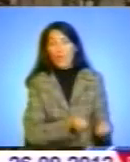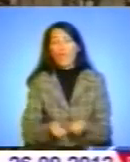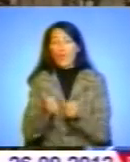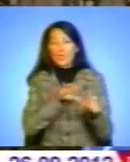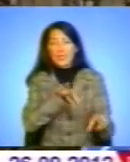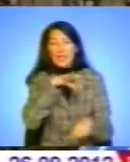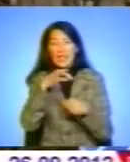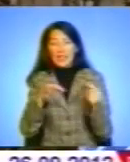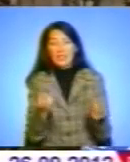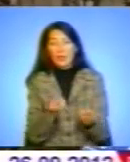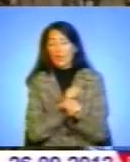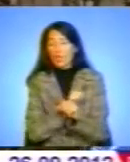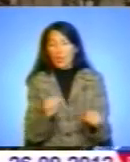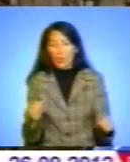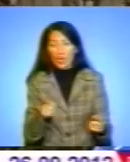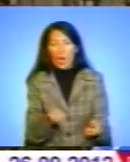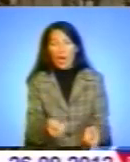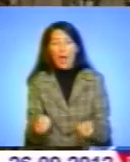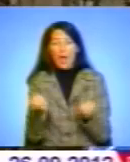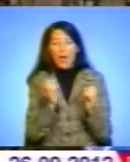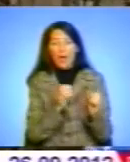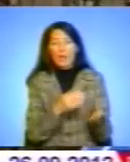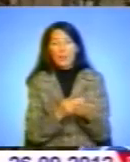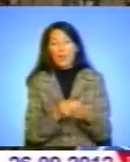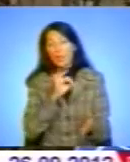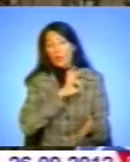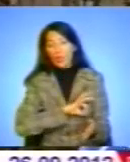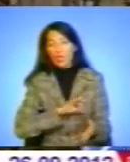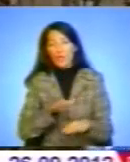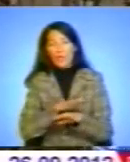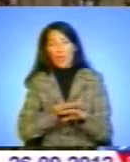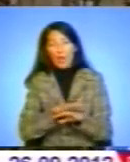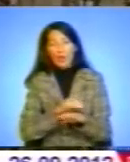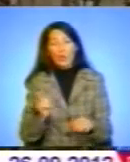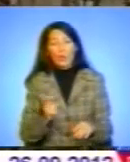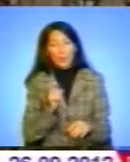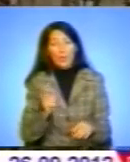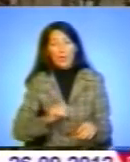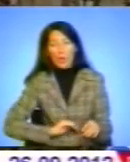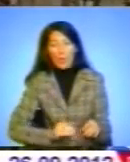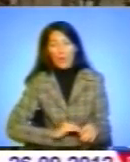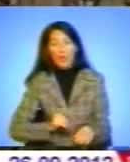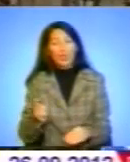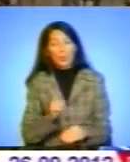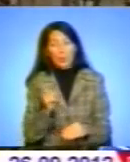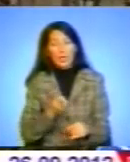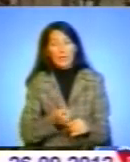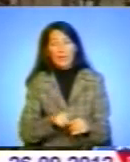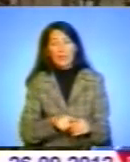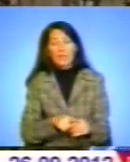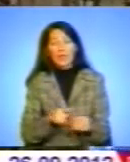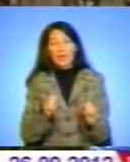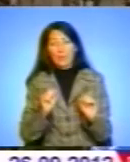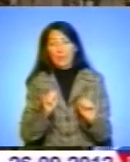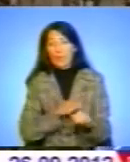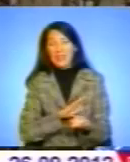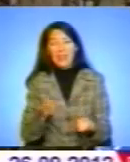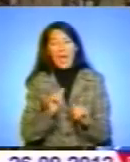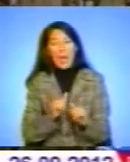застосувати їх, його в народному господарстві чи в приватному господарстві. Це явище якби не